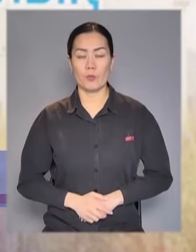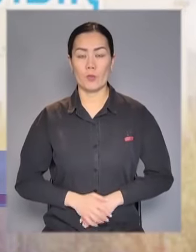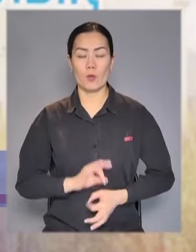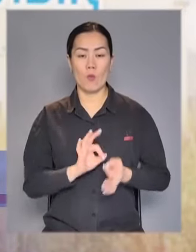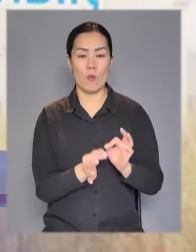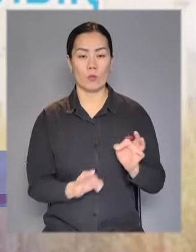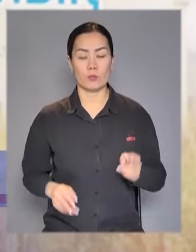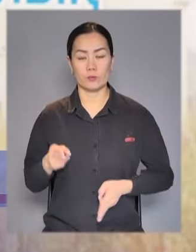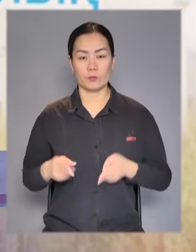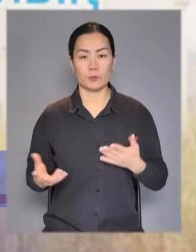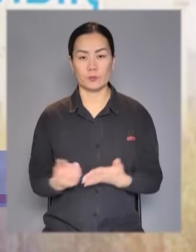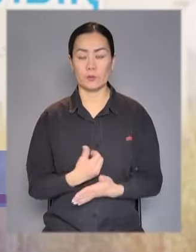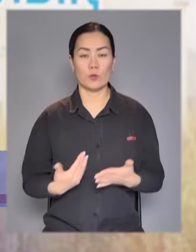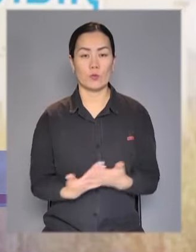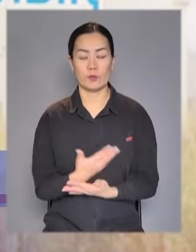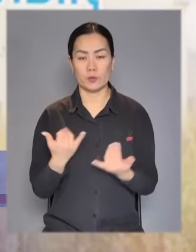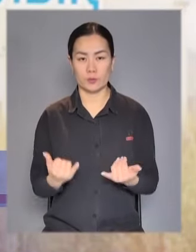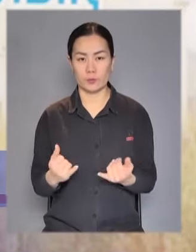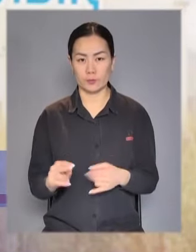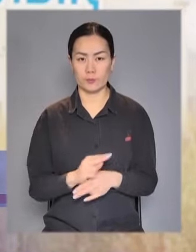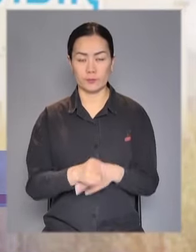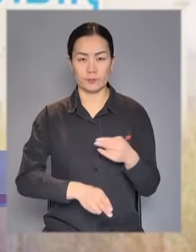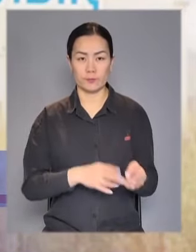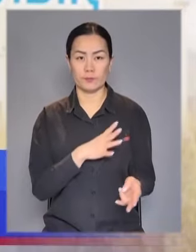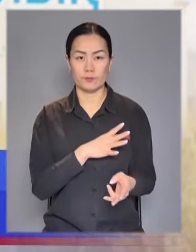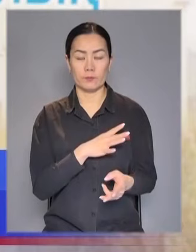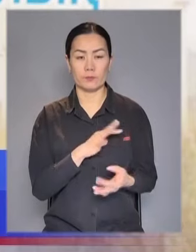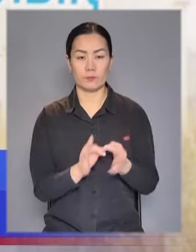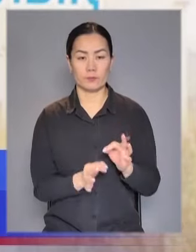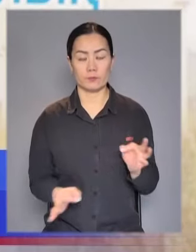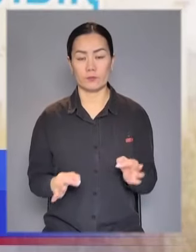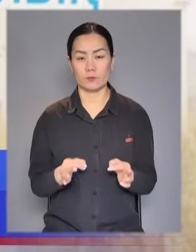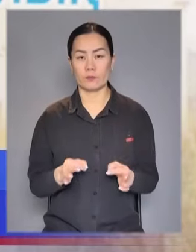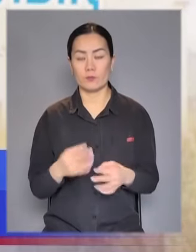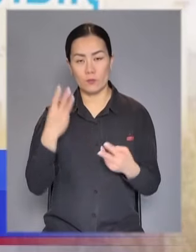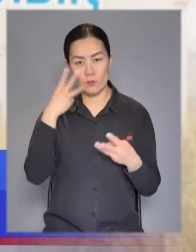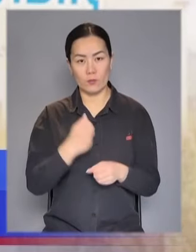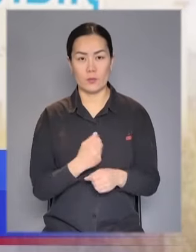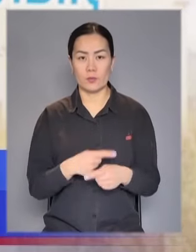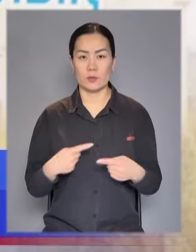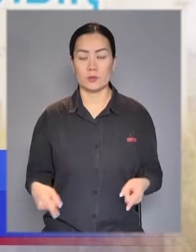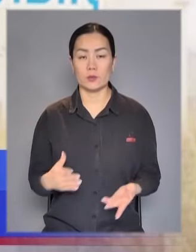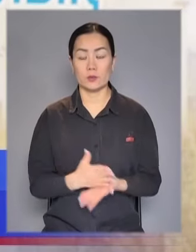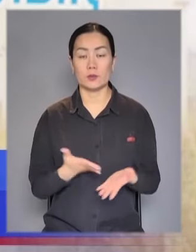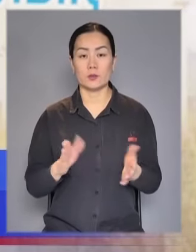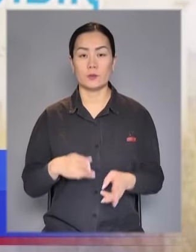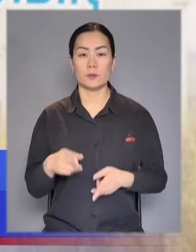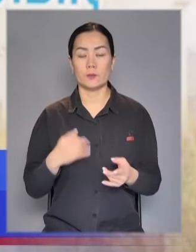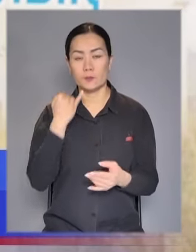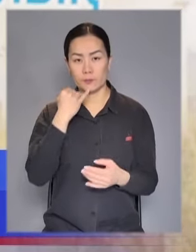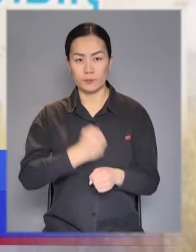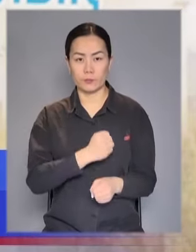коронарных артерий и новые направления – это протезирование клапанов и также аортальная хирургия. Остальные